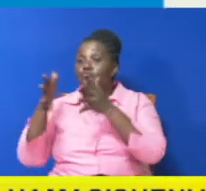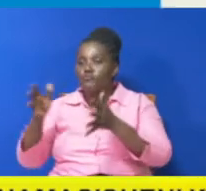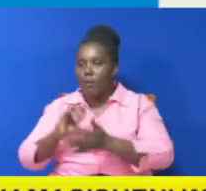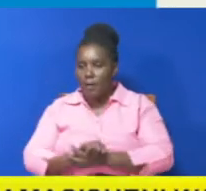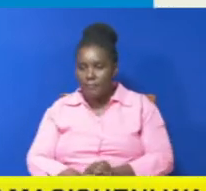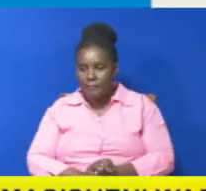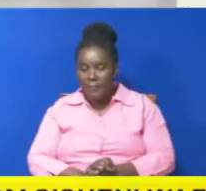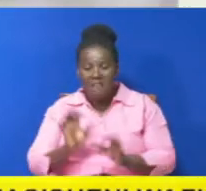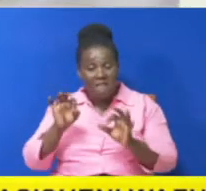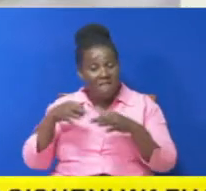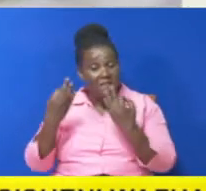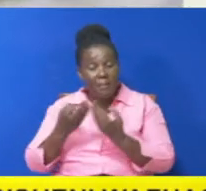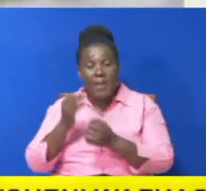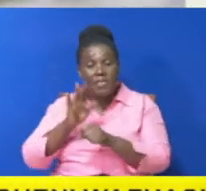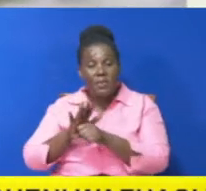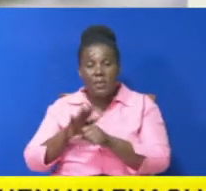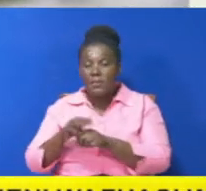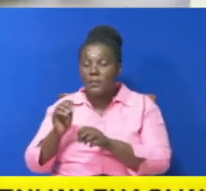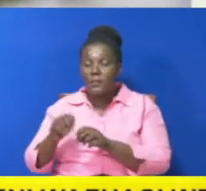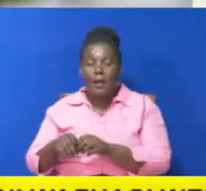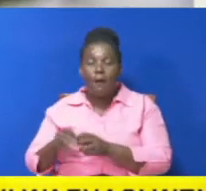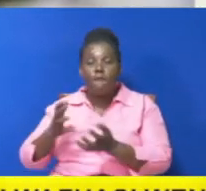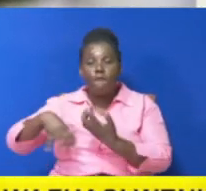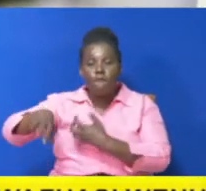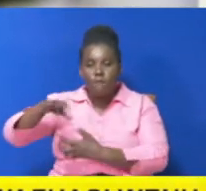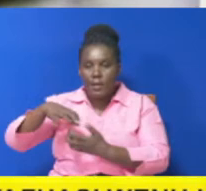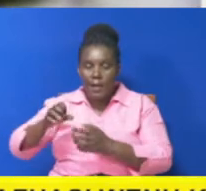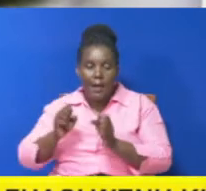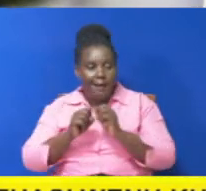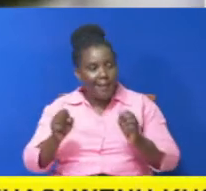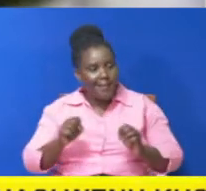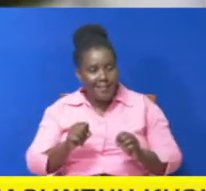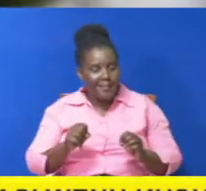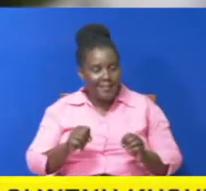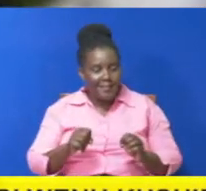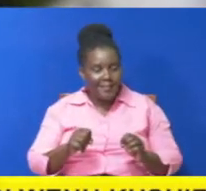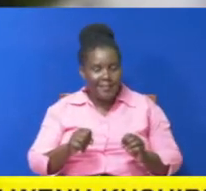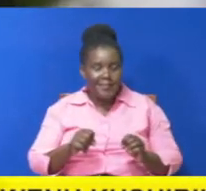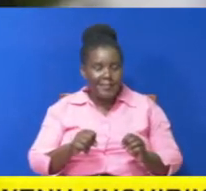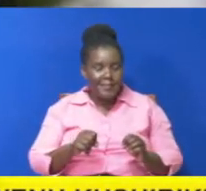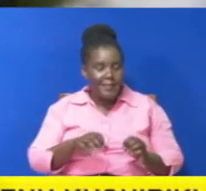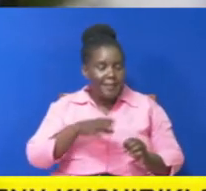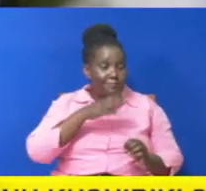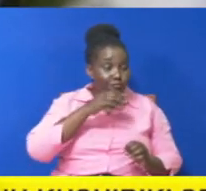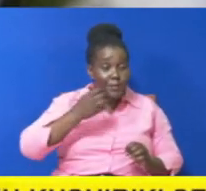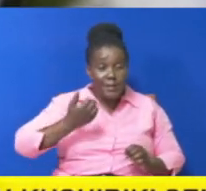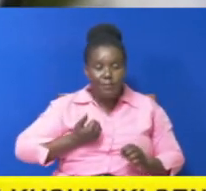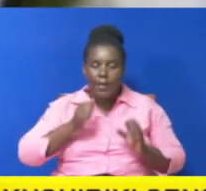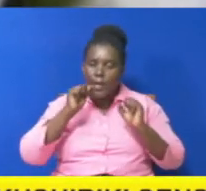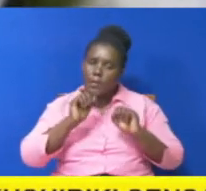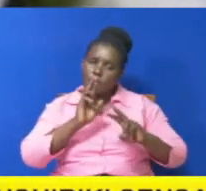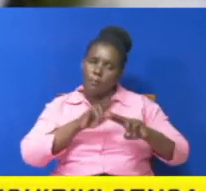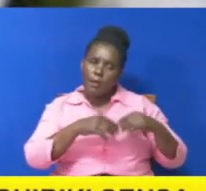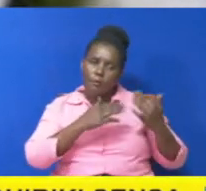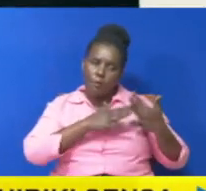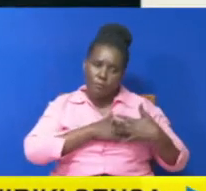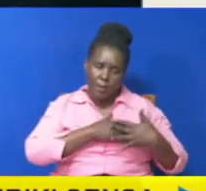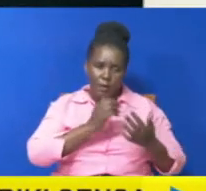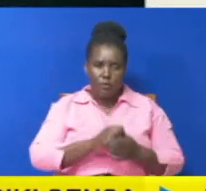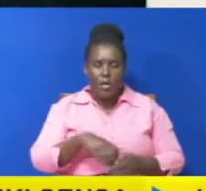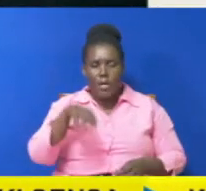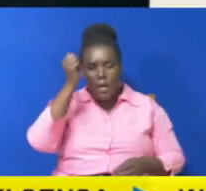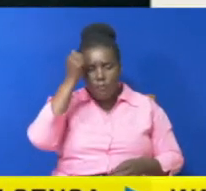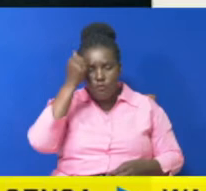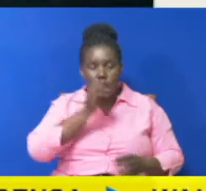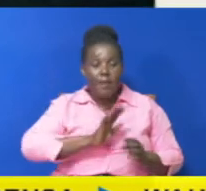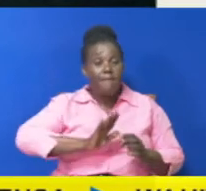Hapa wito unatolewa kwa wanandoa kuishi kwa upendo na hata kuishi viapo vyao wakati wa kufunga pingu za maisha,